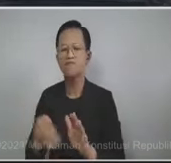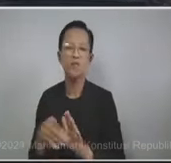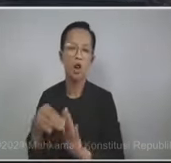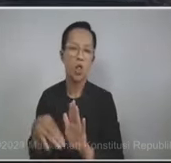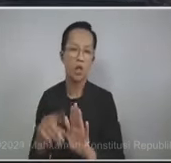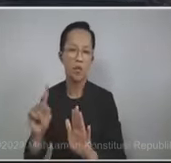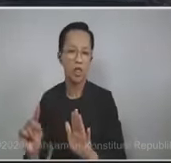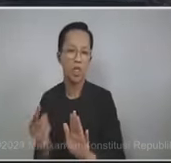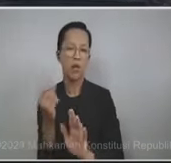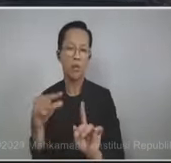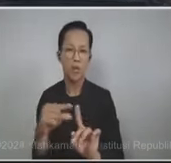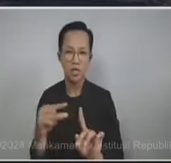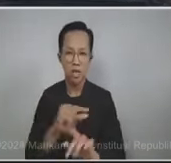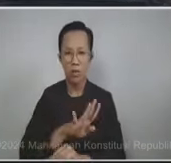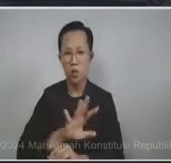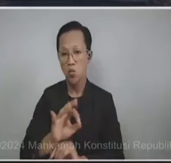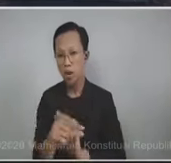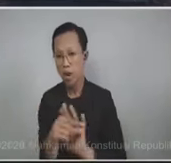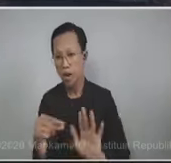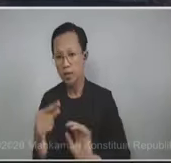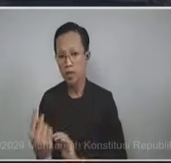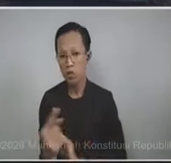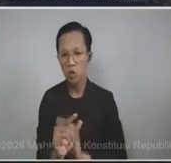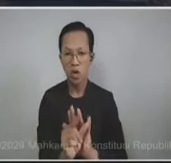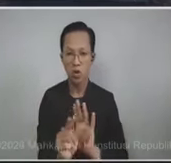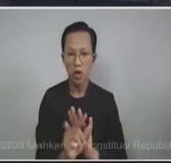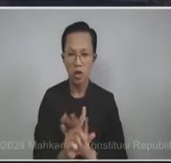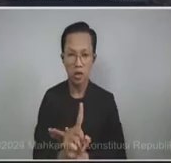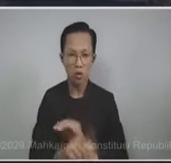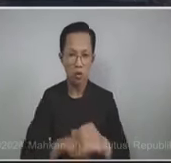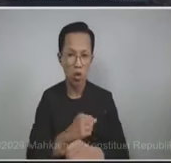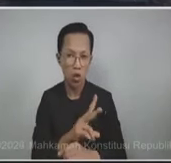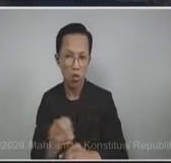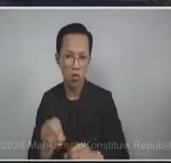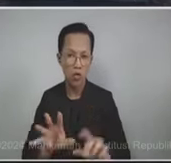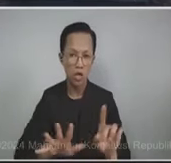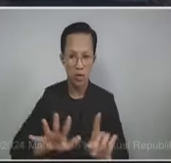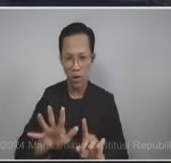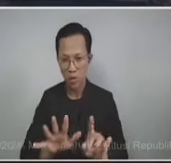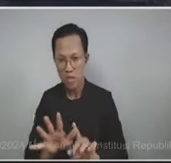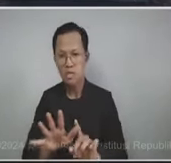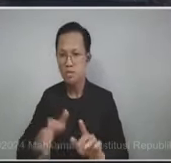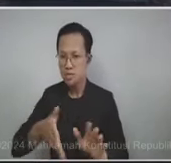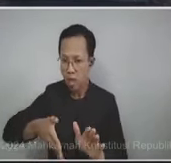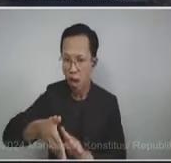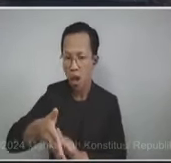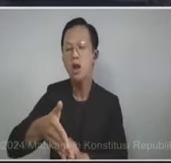dalam pasal 40 ayat 1 undang-undang 1 2015 yang kemudian secara ajak digunakan sampai dengan undang-undang 10 2016 yang